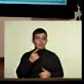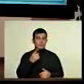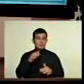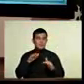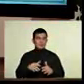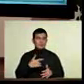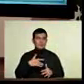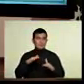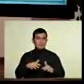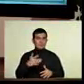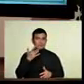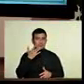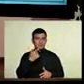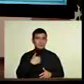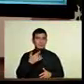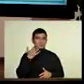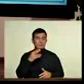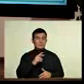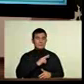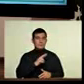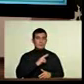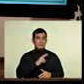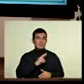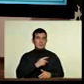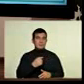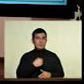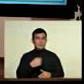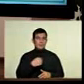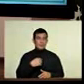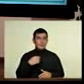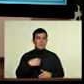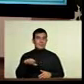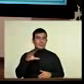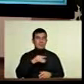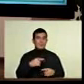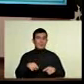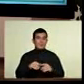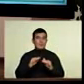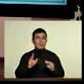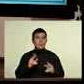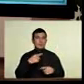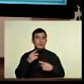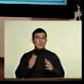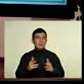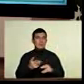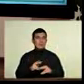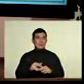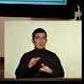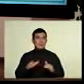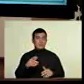Есть ребята, которые всегда говорят «я, можно я, мне, мне». Как называют таких ребят? Это